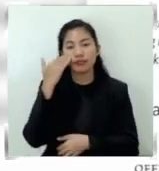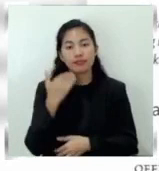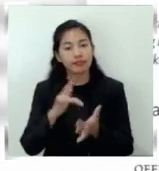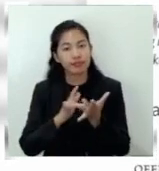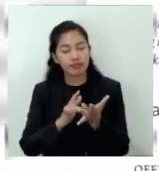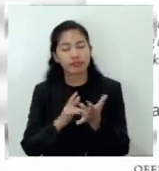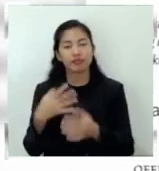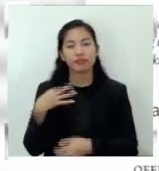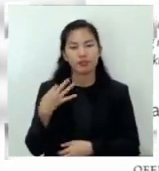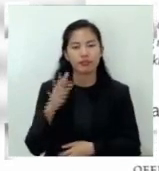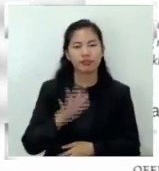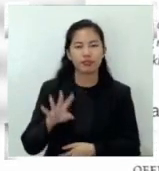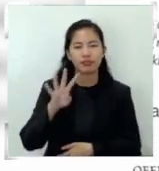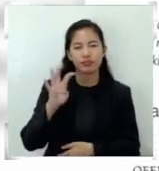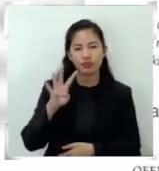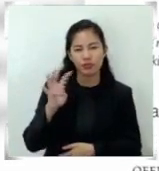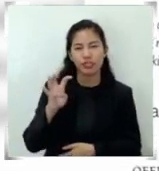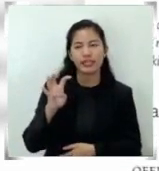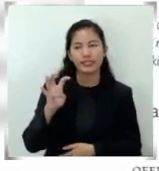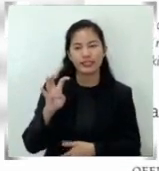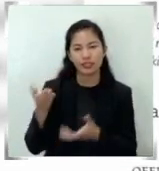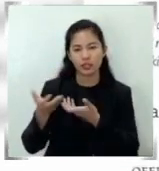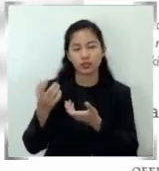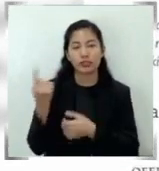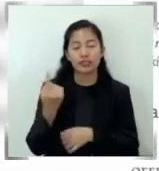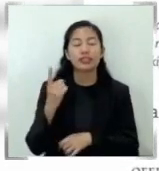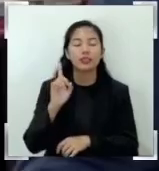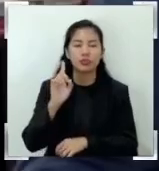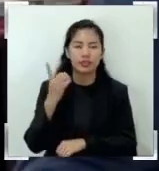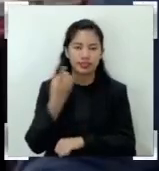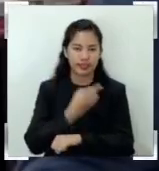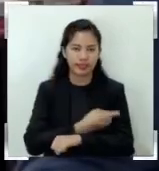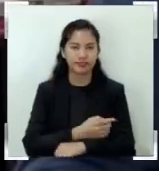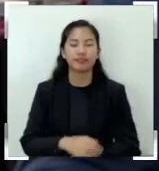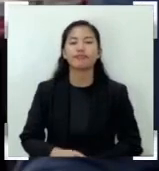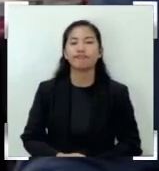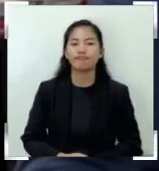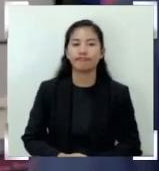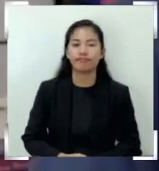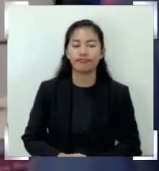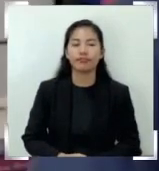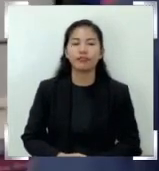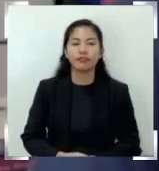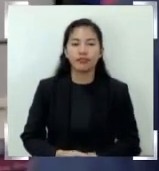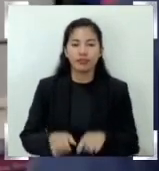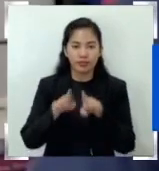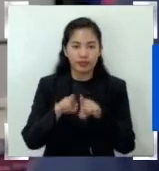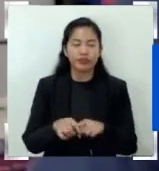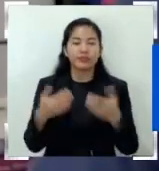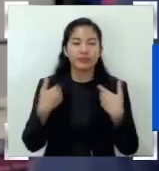patients lang kada araw ang natutugunan ng free online consultation service. May paalala din siya. Kung meron